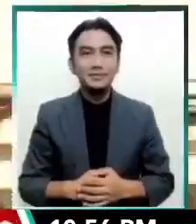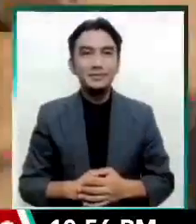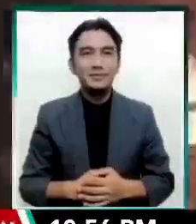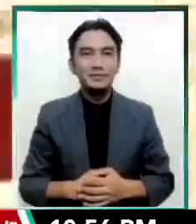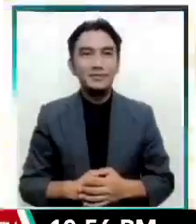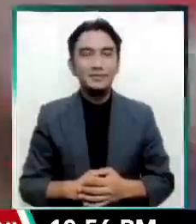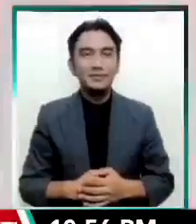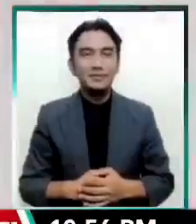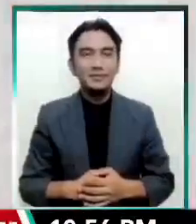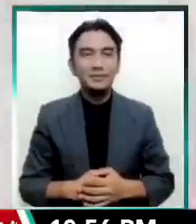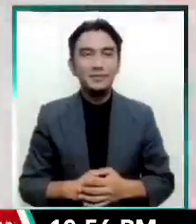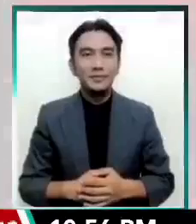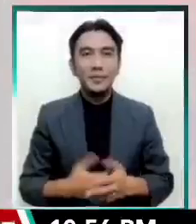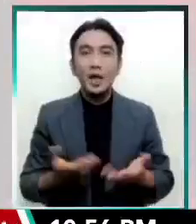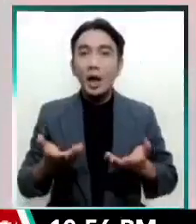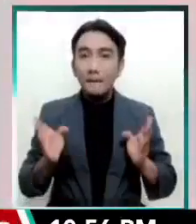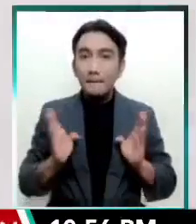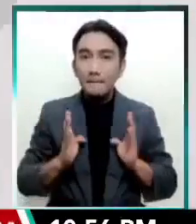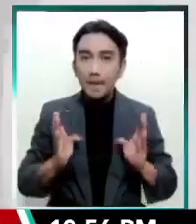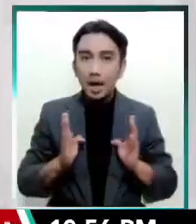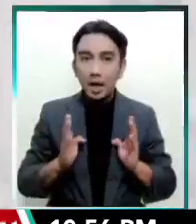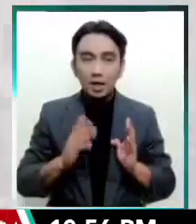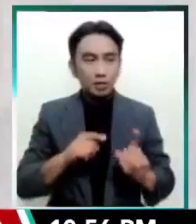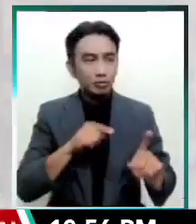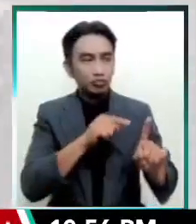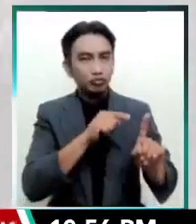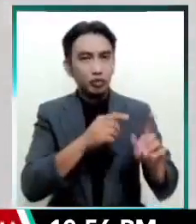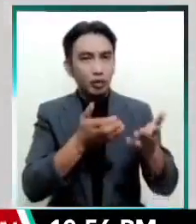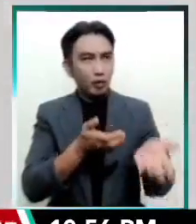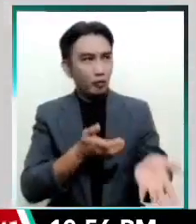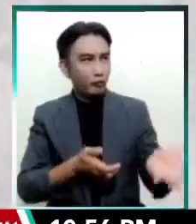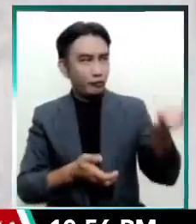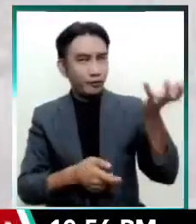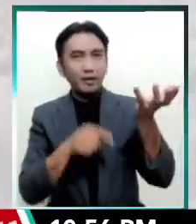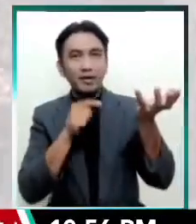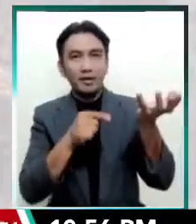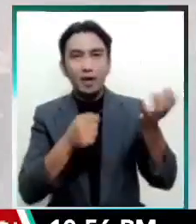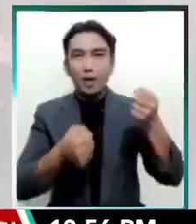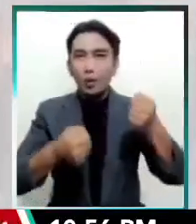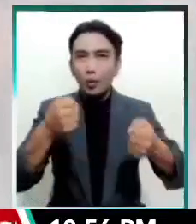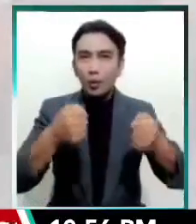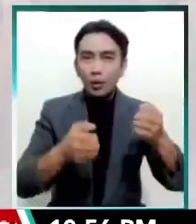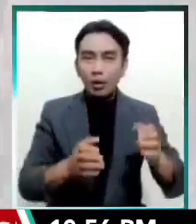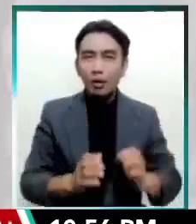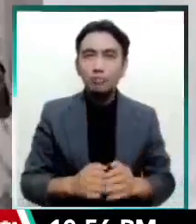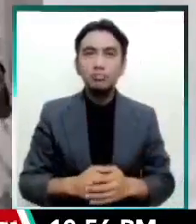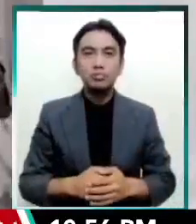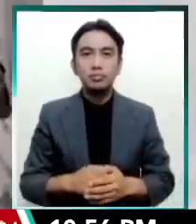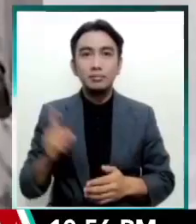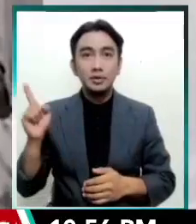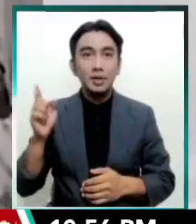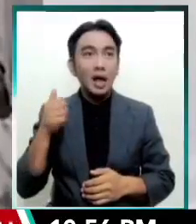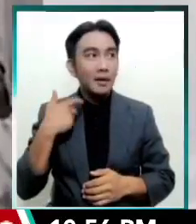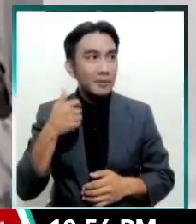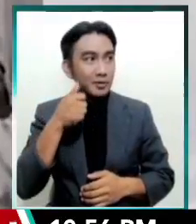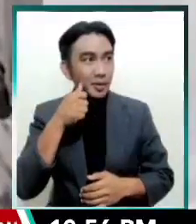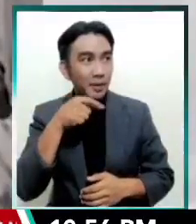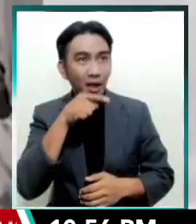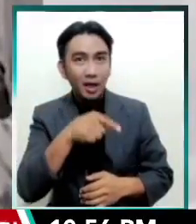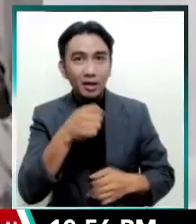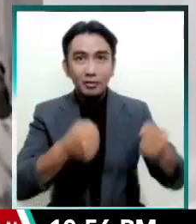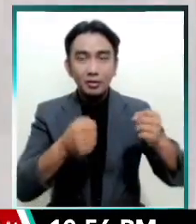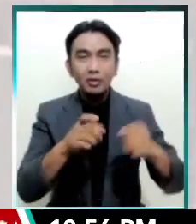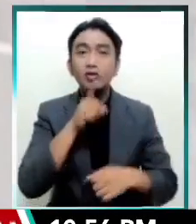Sa Baguio City, may reyna ng kalsada. Babaeng taxi driver. Ate, kumusta po? Tama, babaeng